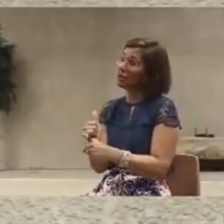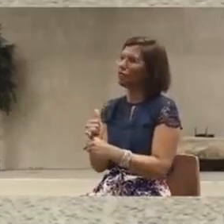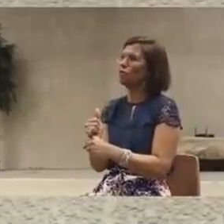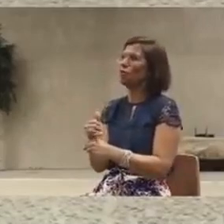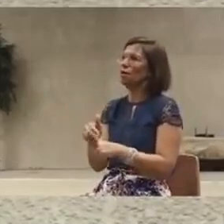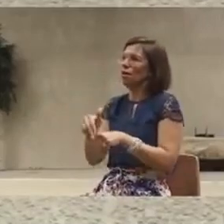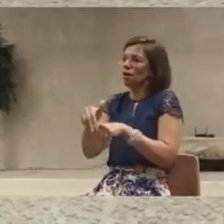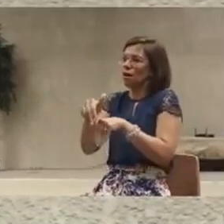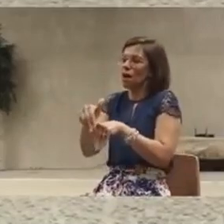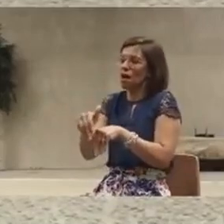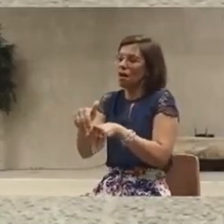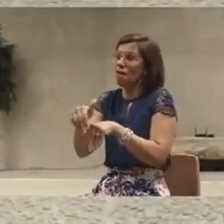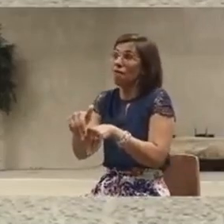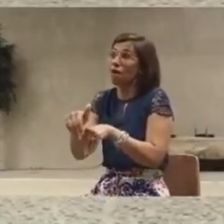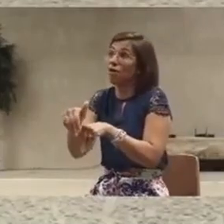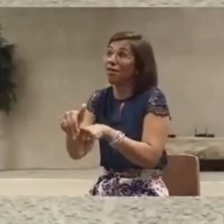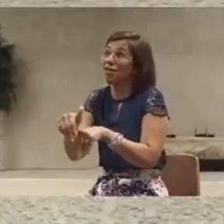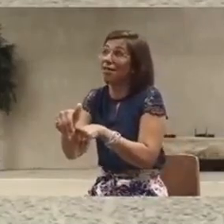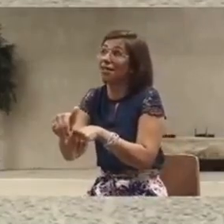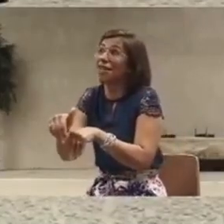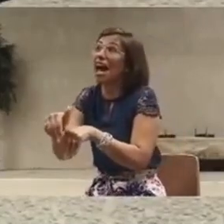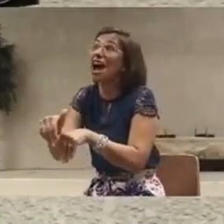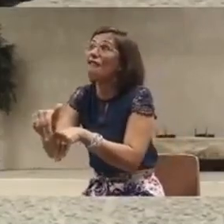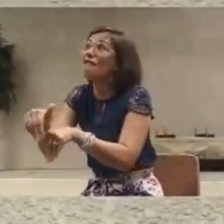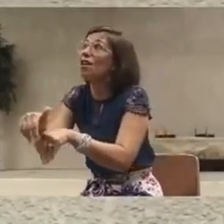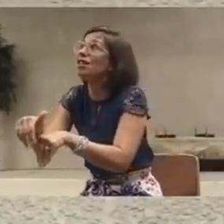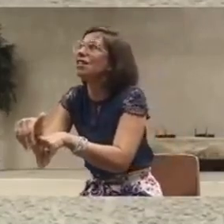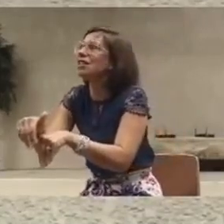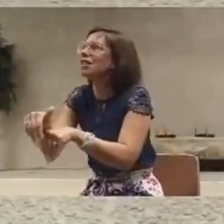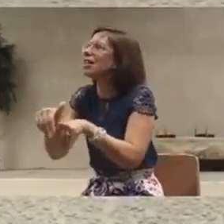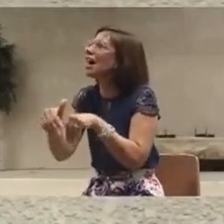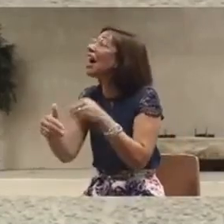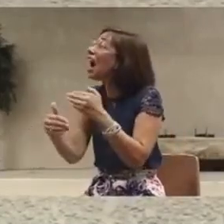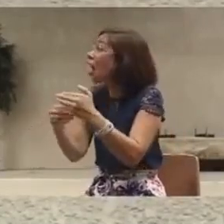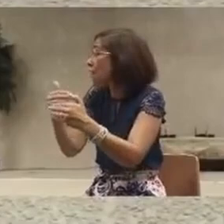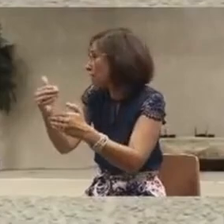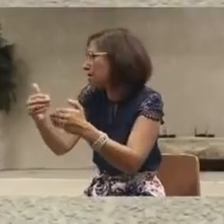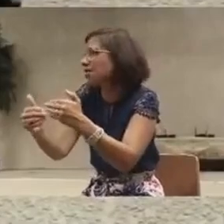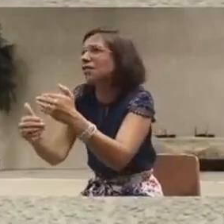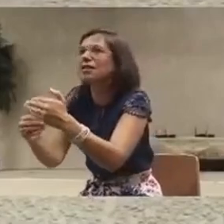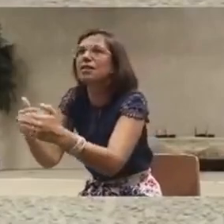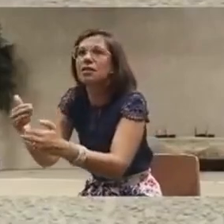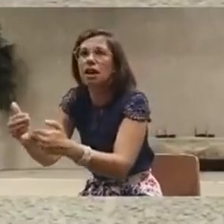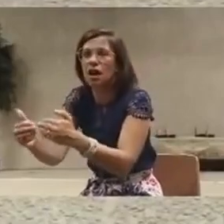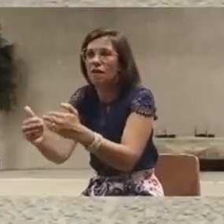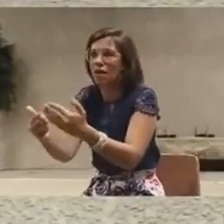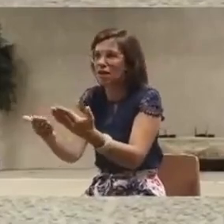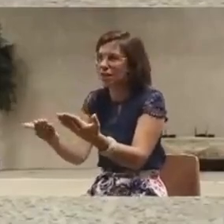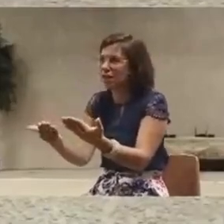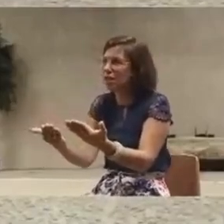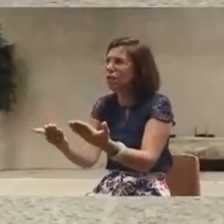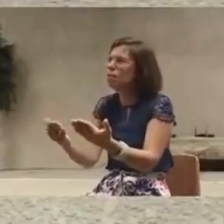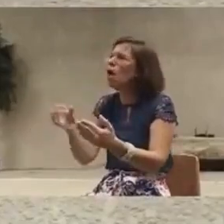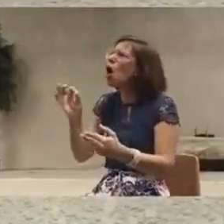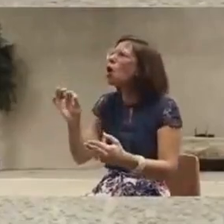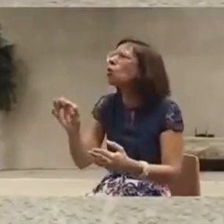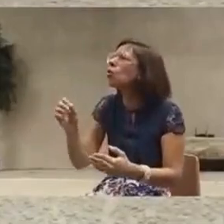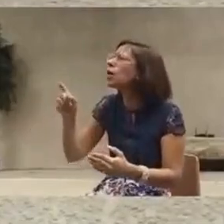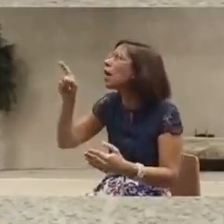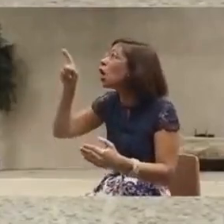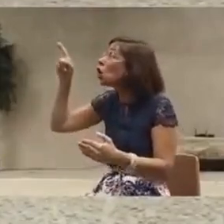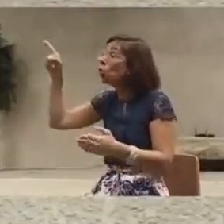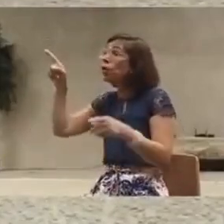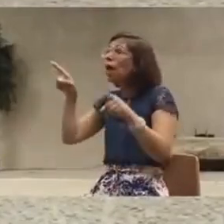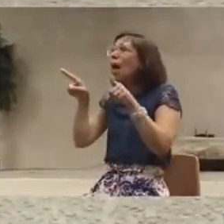Quand même avancer. En nous fiant sur la parole de Dieu parce que nous avons cette boussole, nous avons ce repère, nous avons